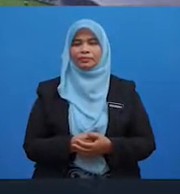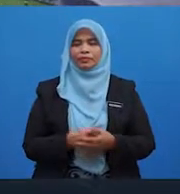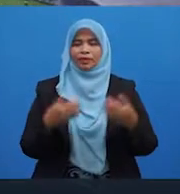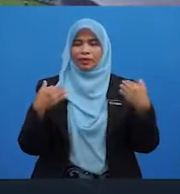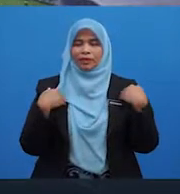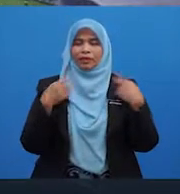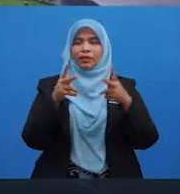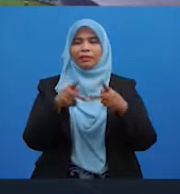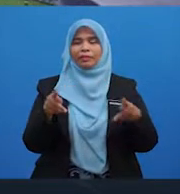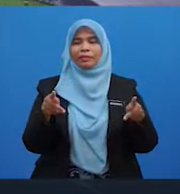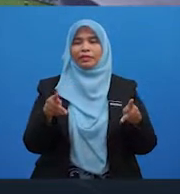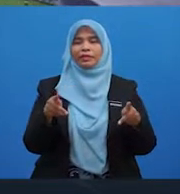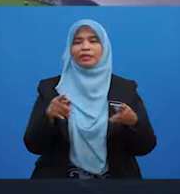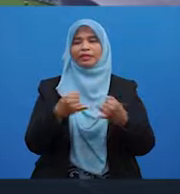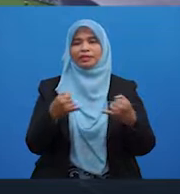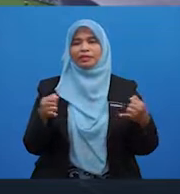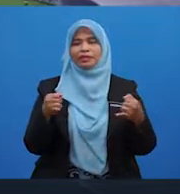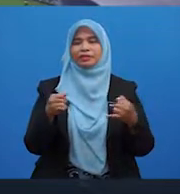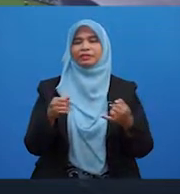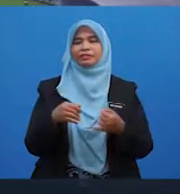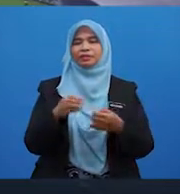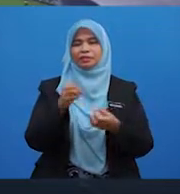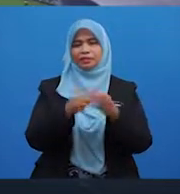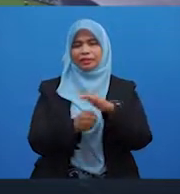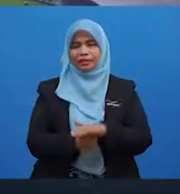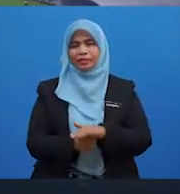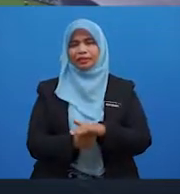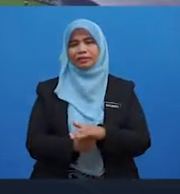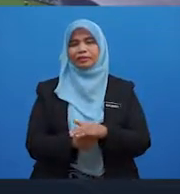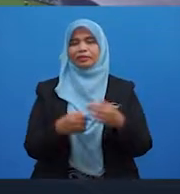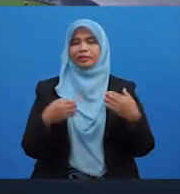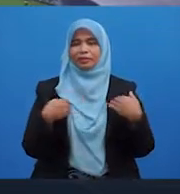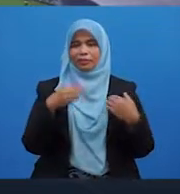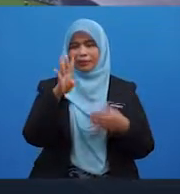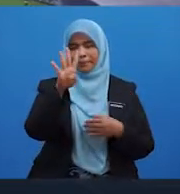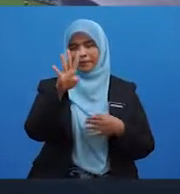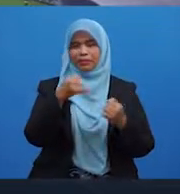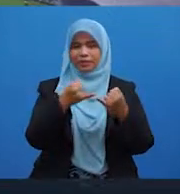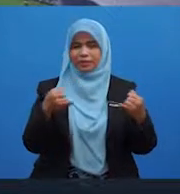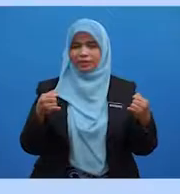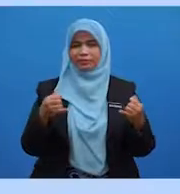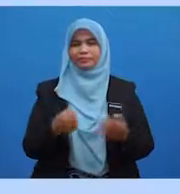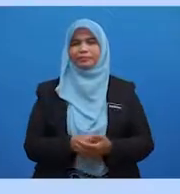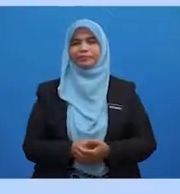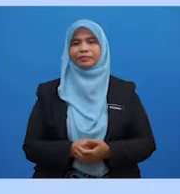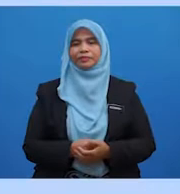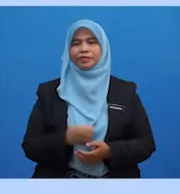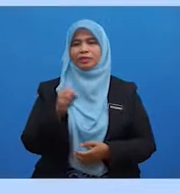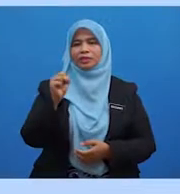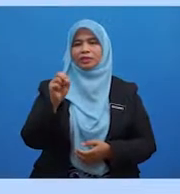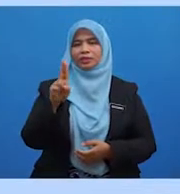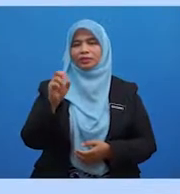Terdapat pelbagai jenis kategori stres dan stres boleh dibahagikan kepada 4 jenis iaitu